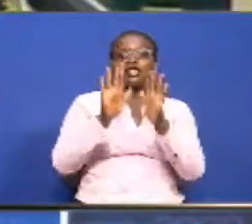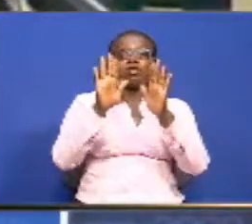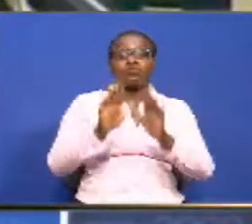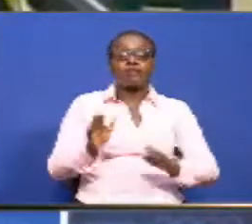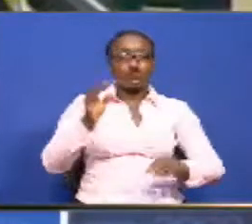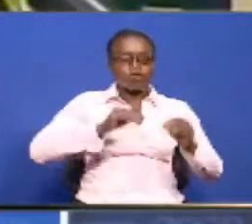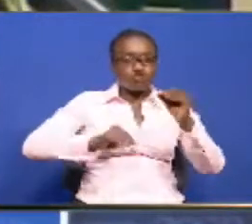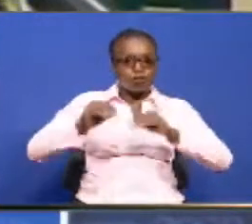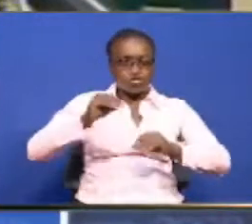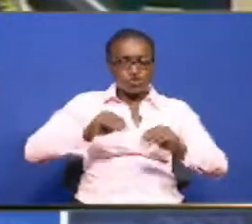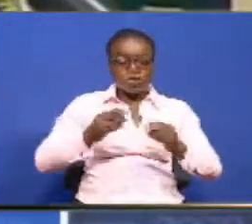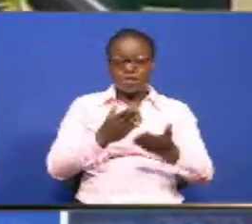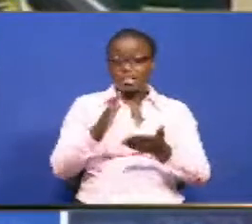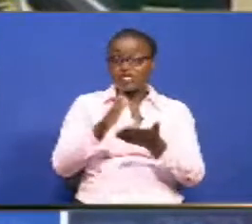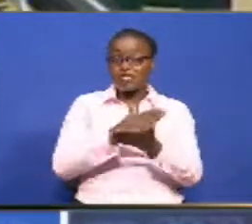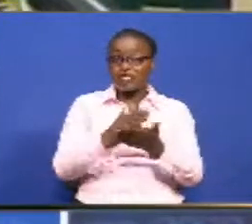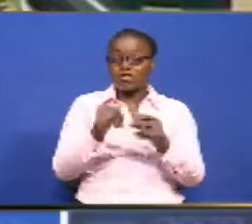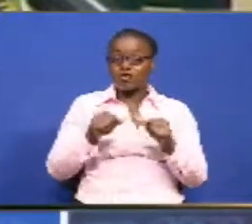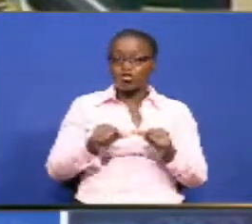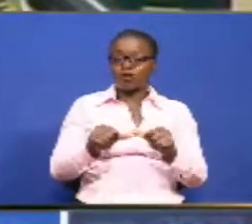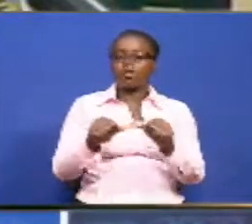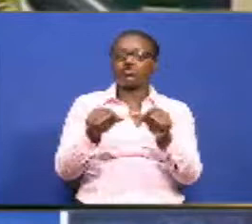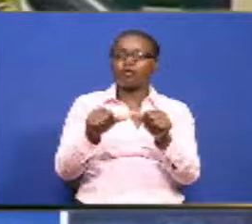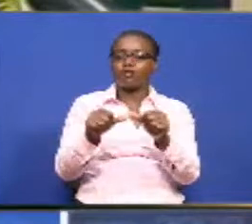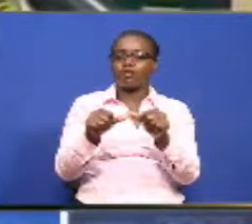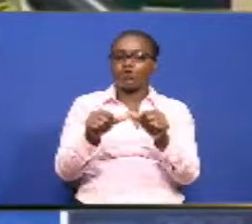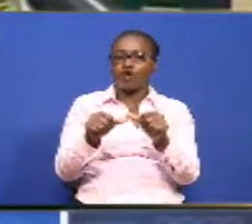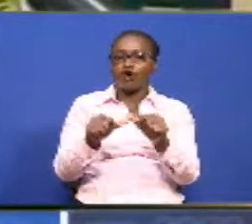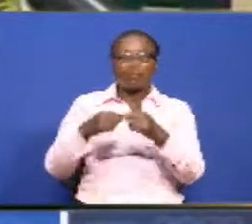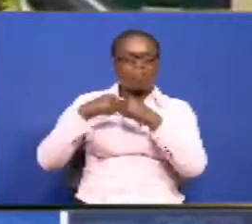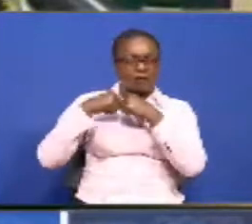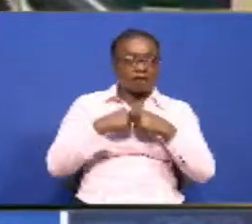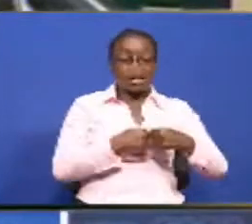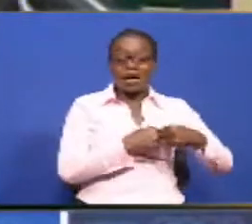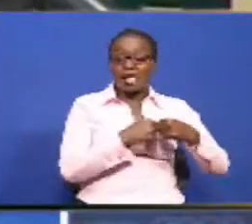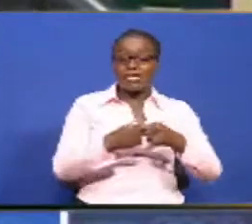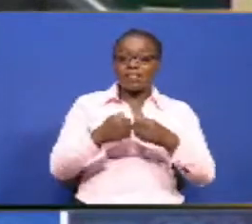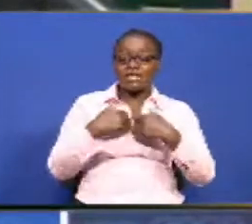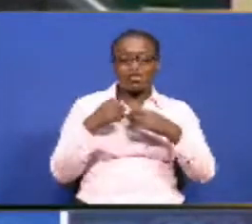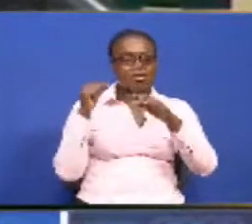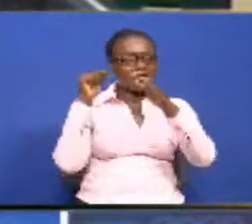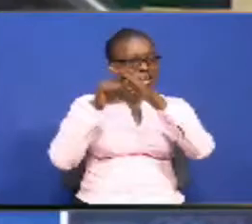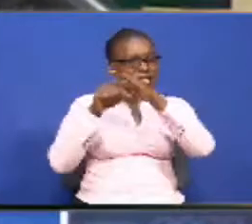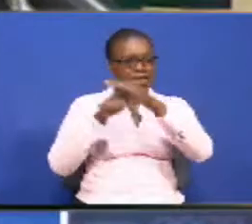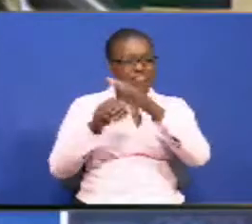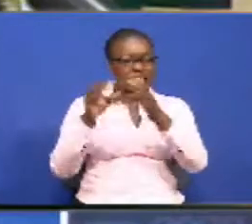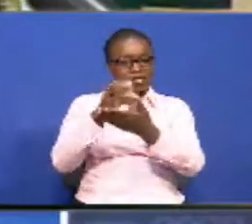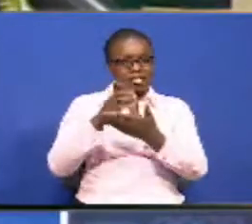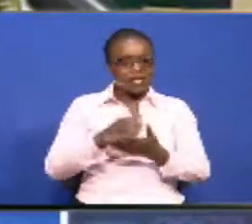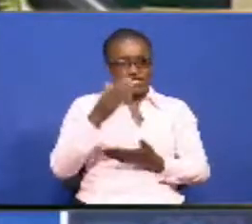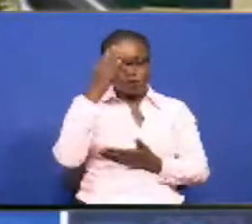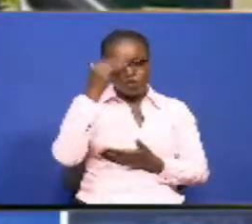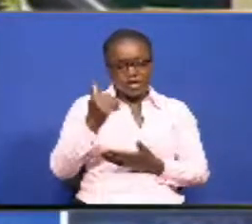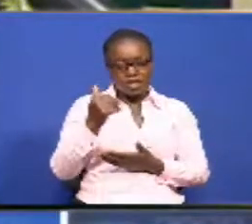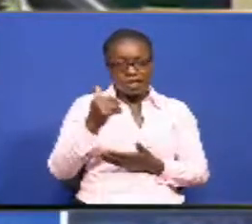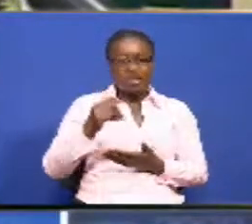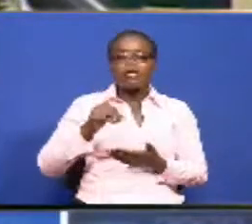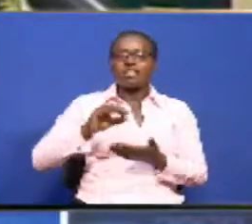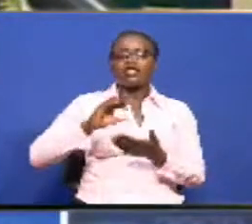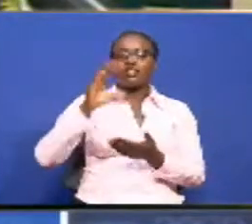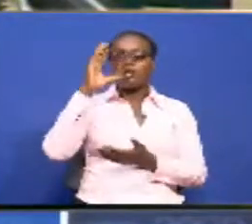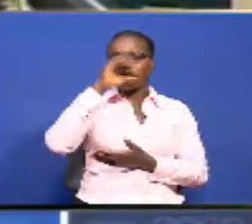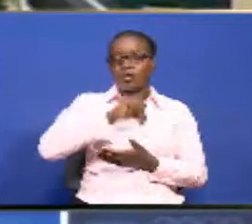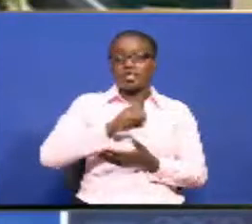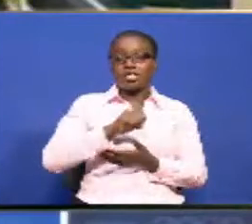contribution, this sector has continued to face challenges of accessing credit due to lack of sufficient collateral,